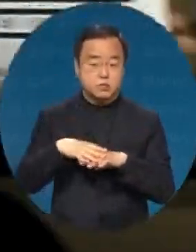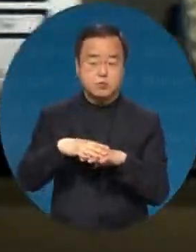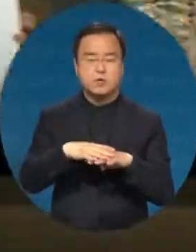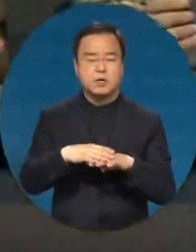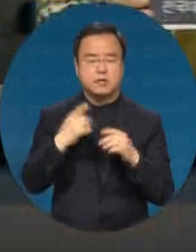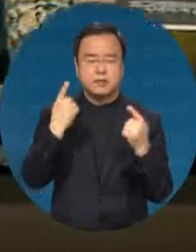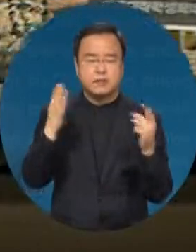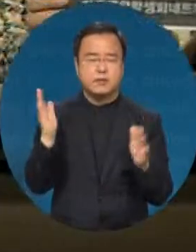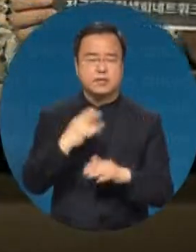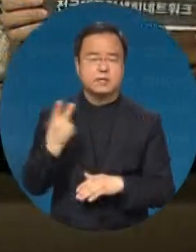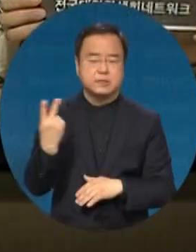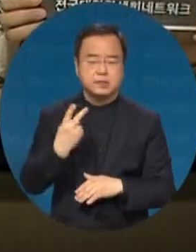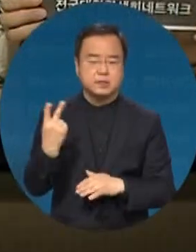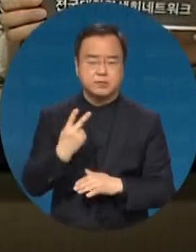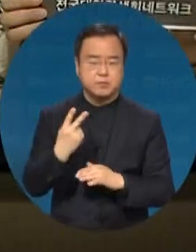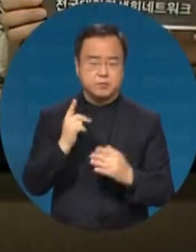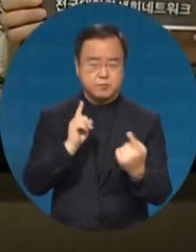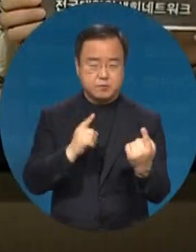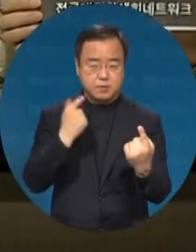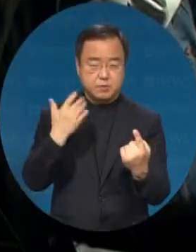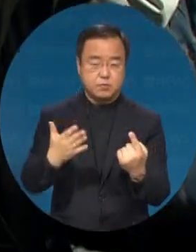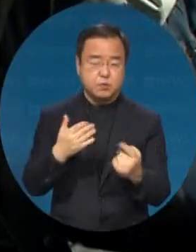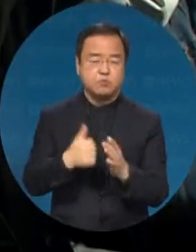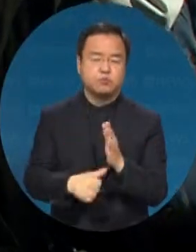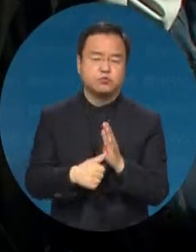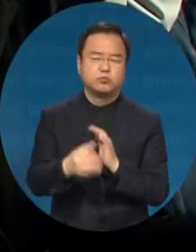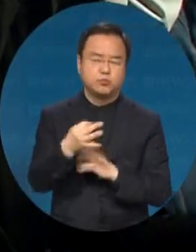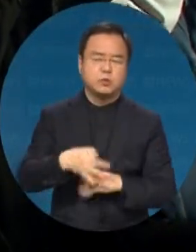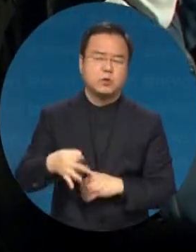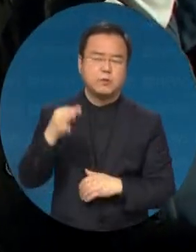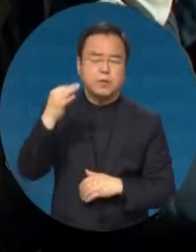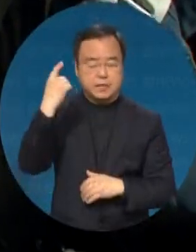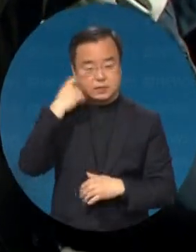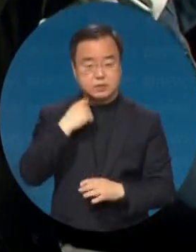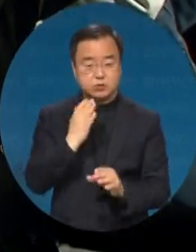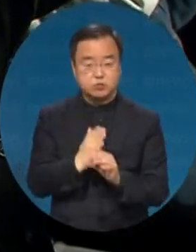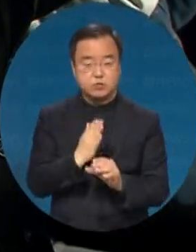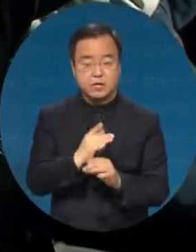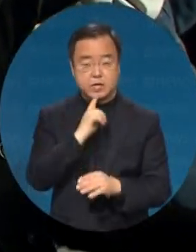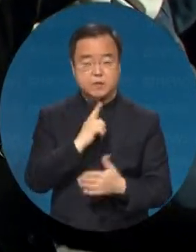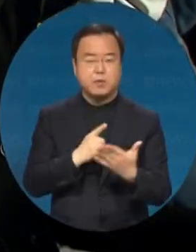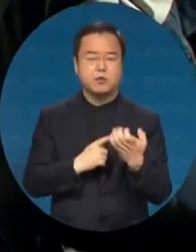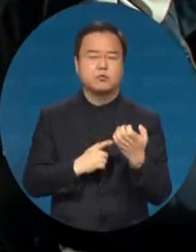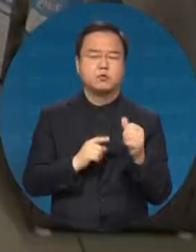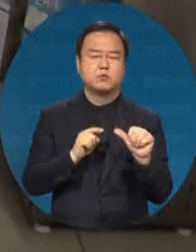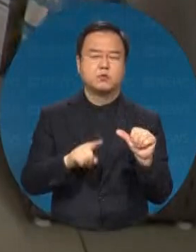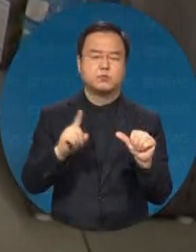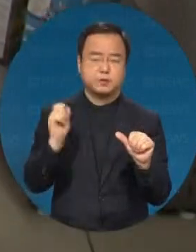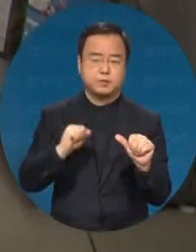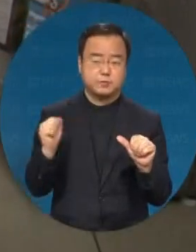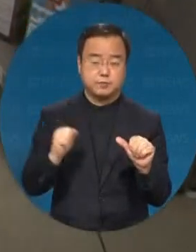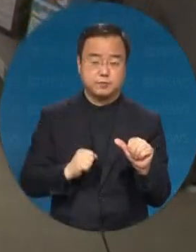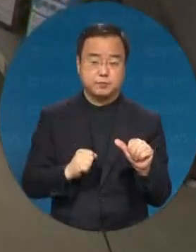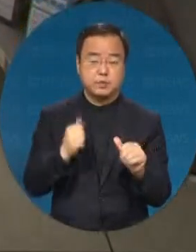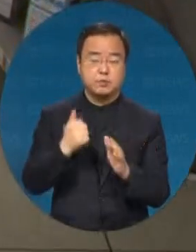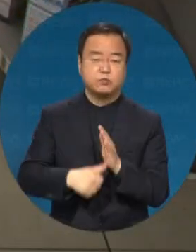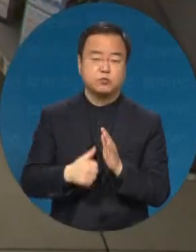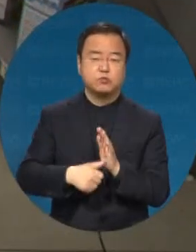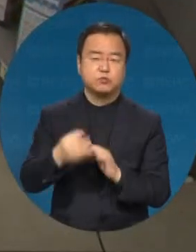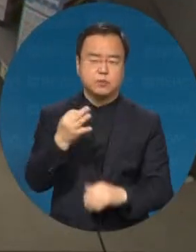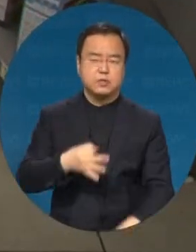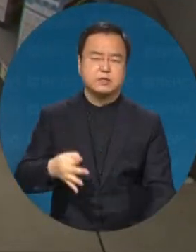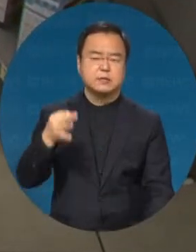2000여명에게 물었더니 물가인상을 매우 체감한다고 답한 비율은 95.1%에 달했습니다 물가 이상으로